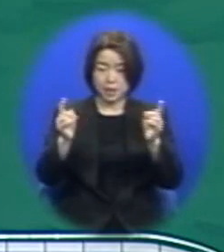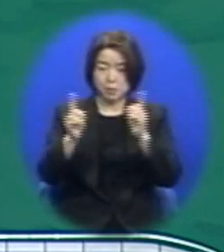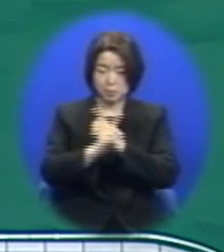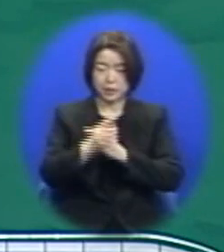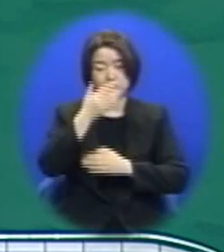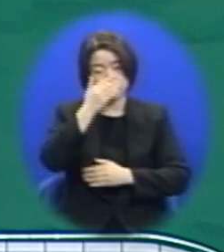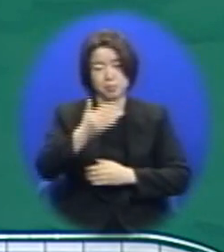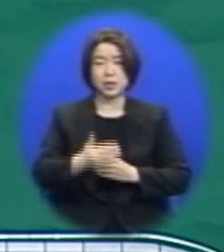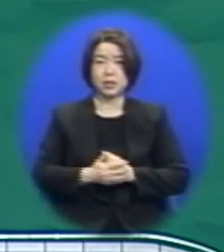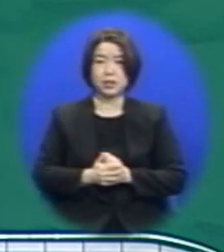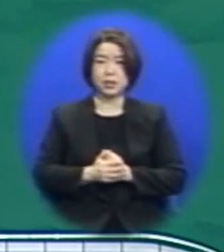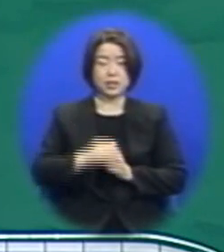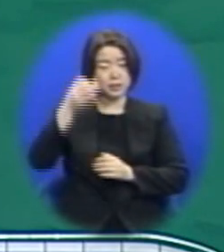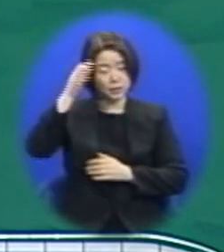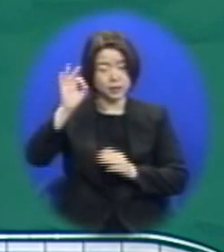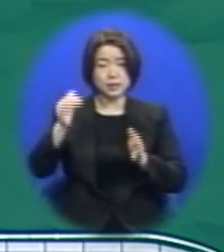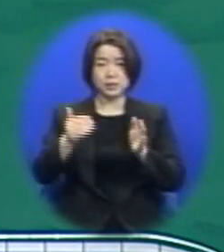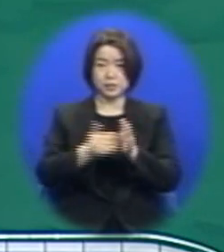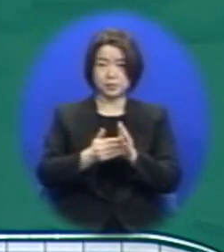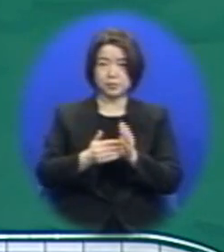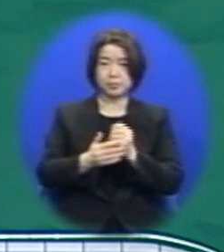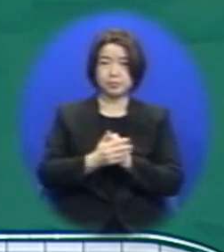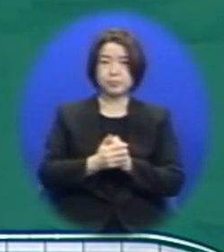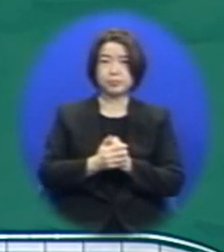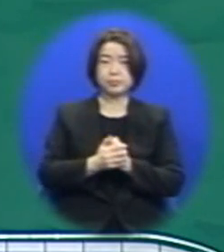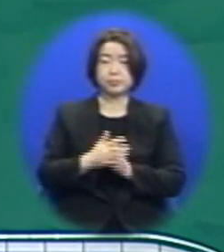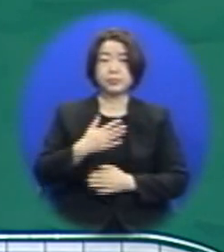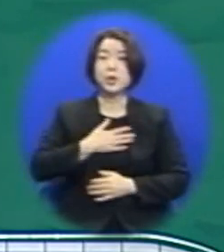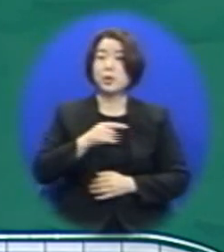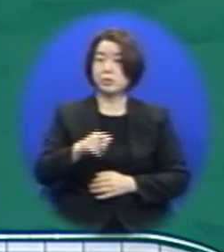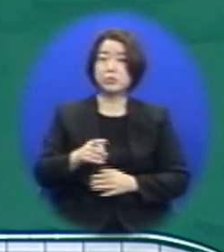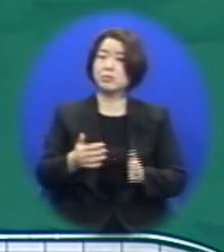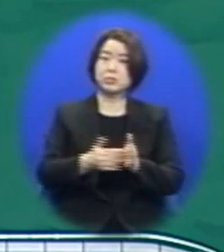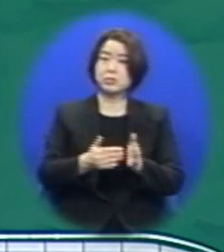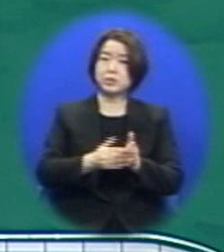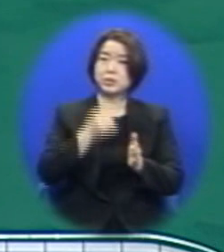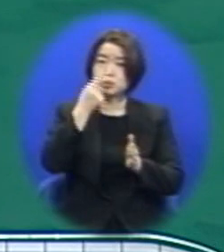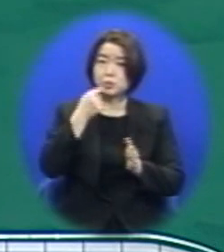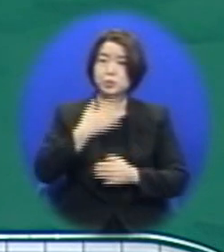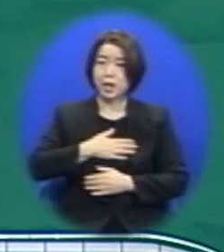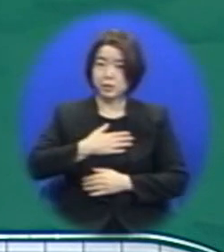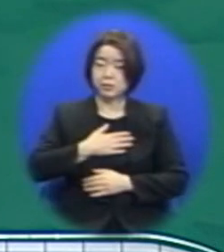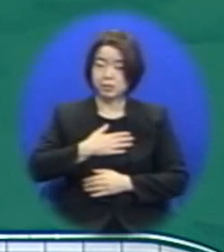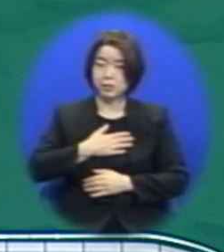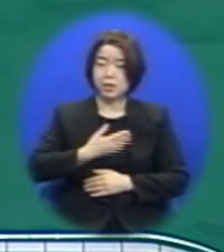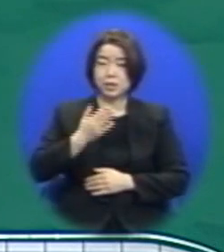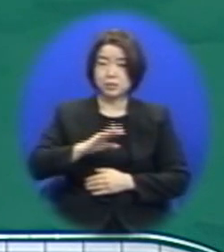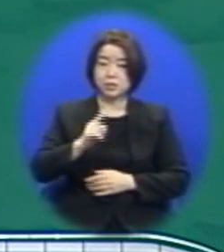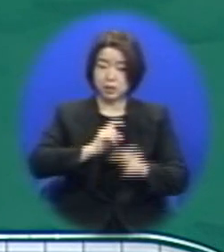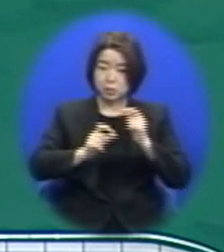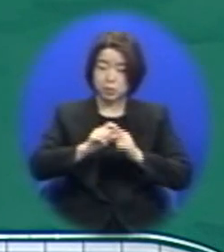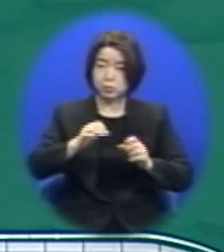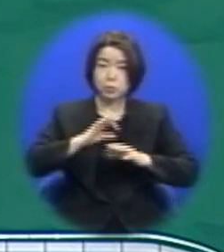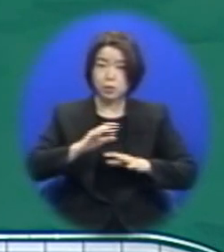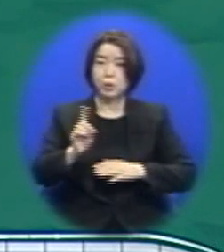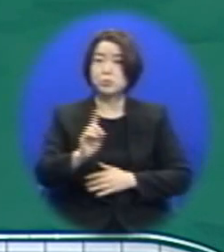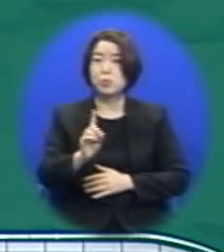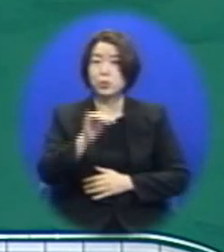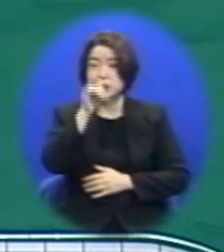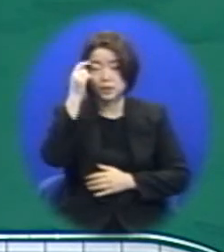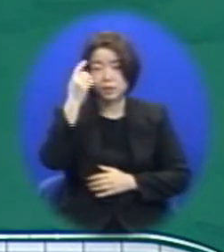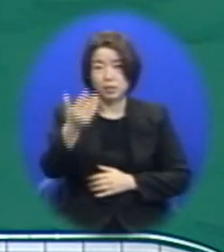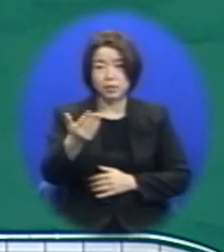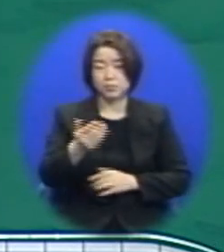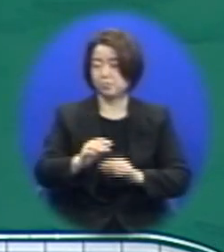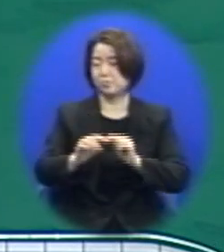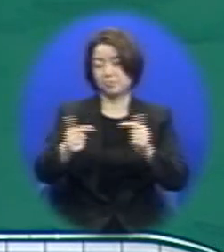변한다 깨달았어요. 저는 그거면 끝인 줄 알았어요. 그보다 더 놀라운 일이 뭐 있겠어요? 그런데 그렇지